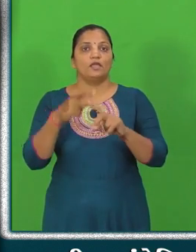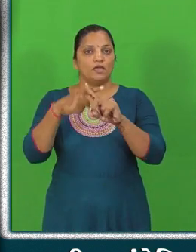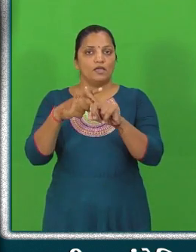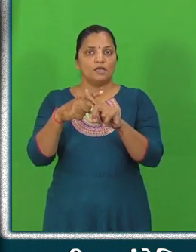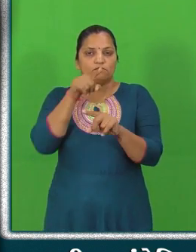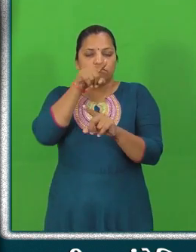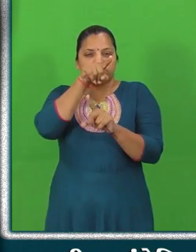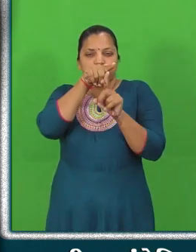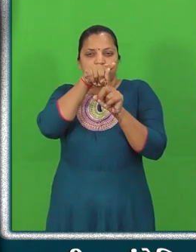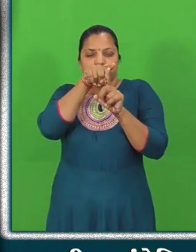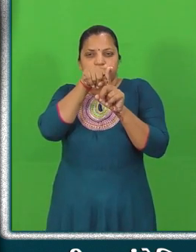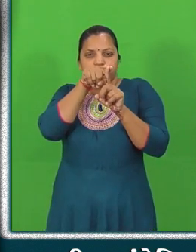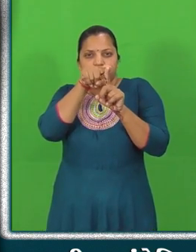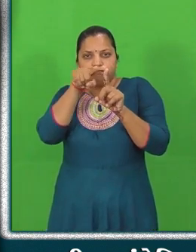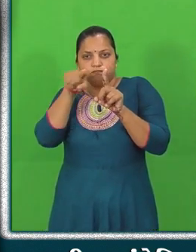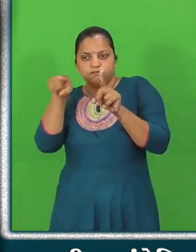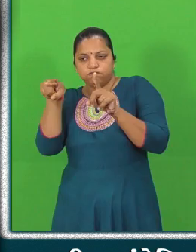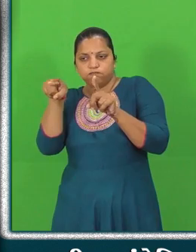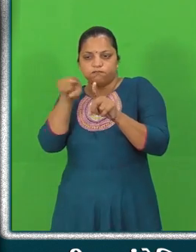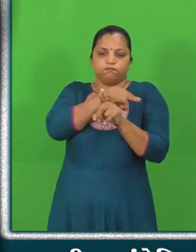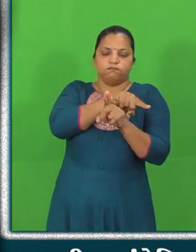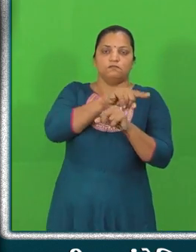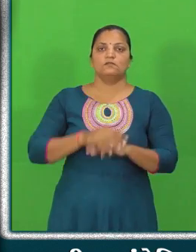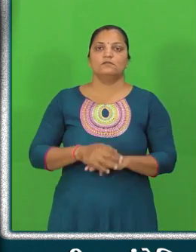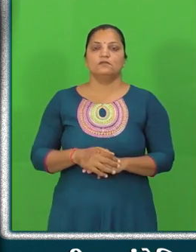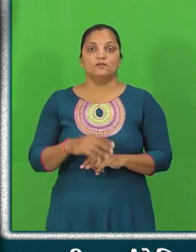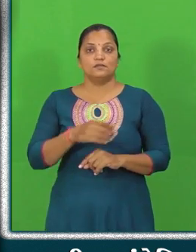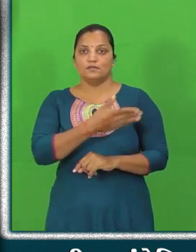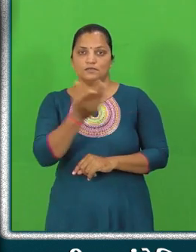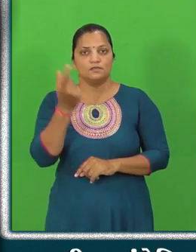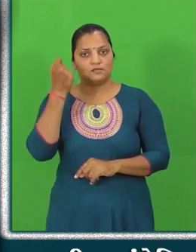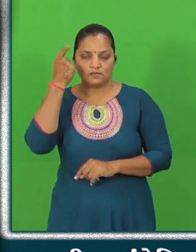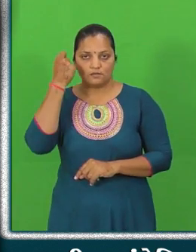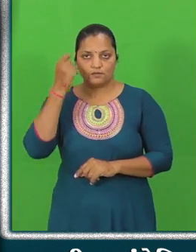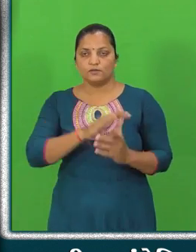એને સમાંતર જાય છે. સમજ પડી ગઈ હશે મિત્રોને.